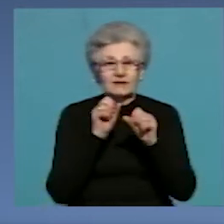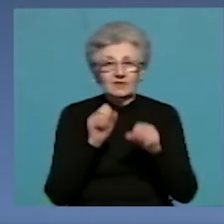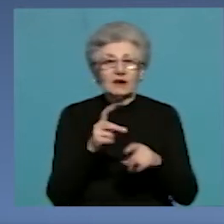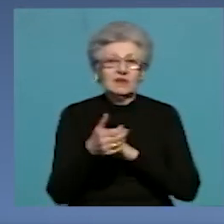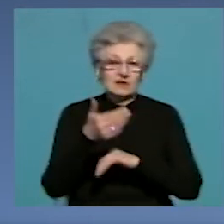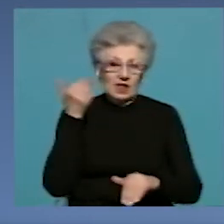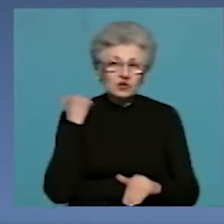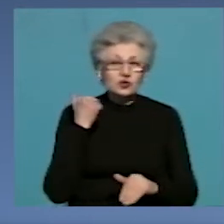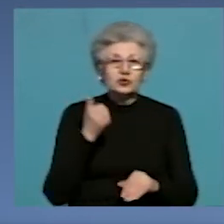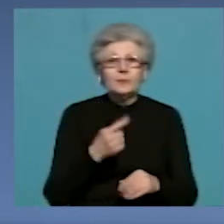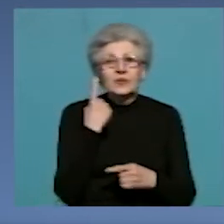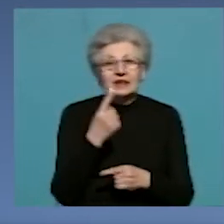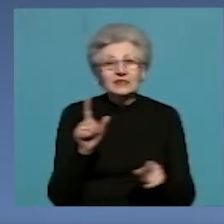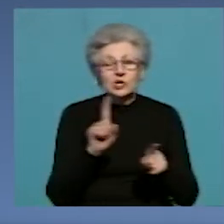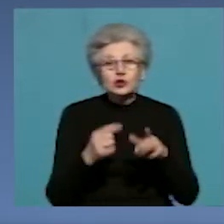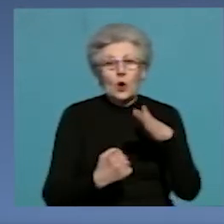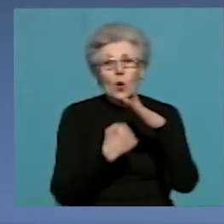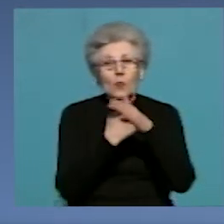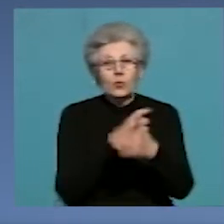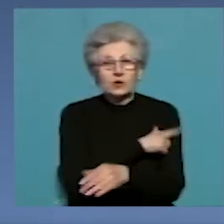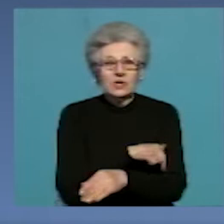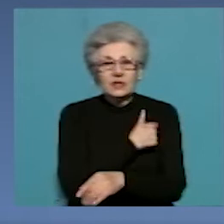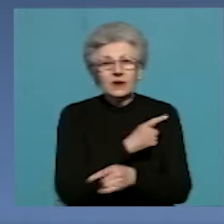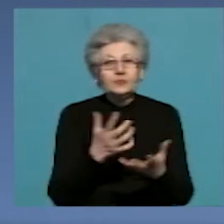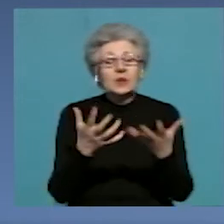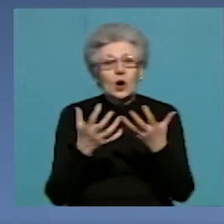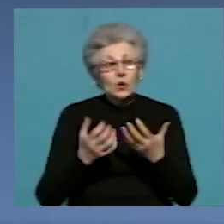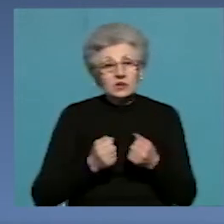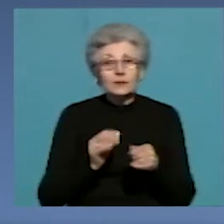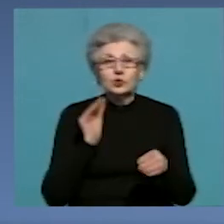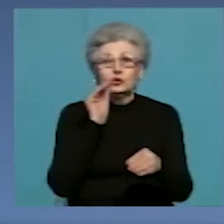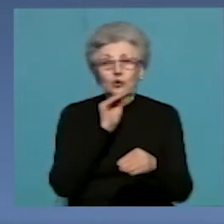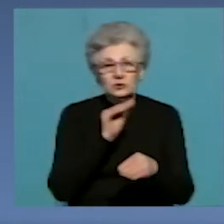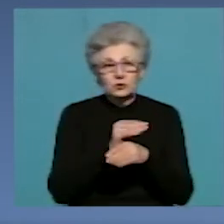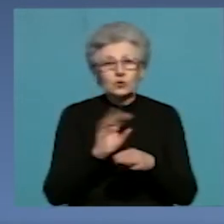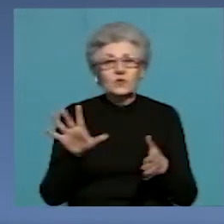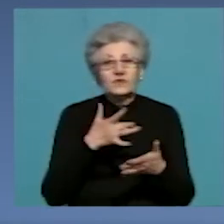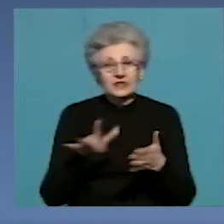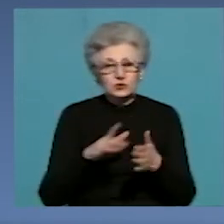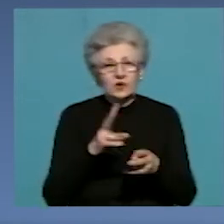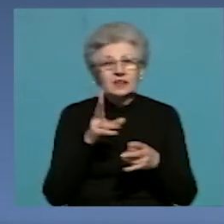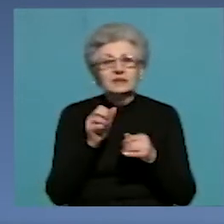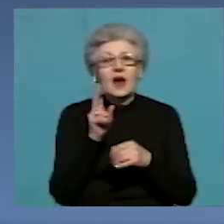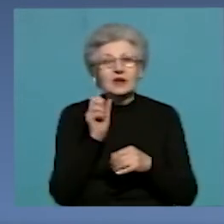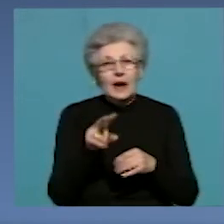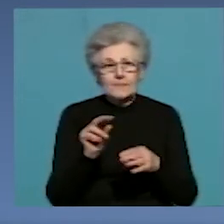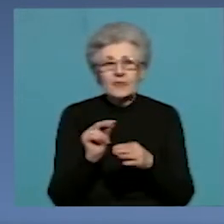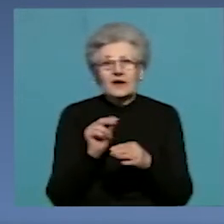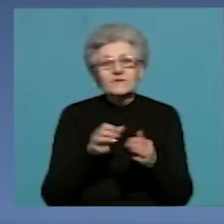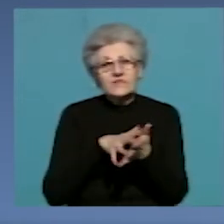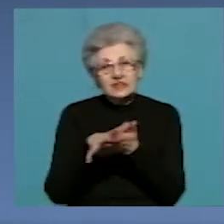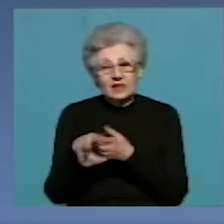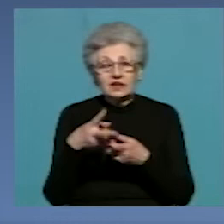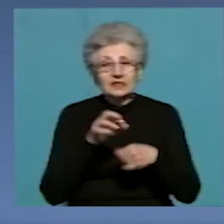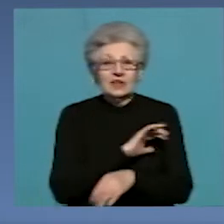і працювали. Єдине, що опорні лікарні, які затвердили, вони отримують додаткове фінансування на капітальні